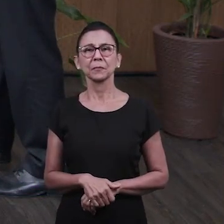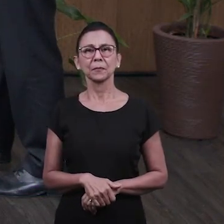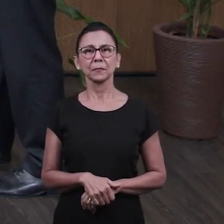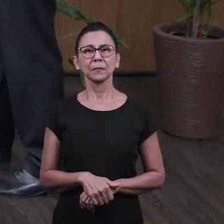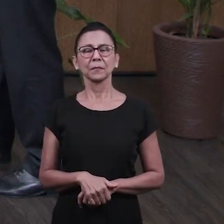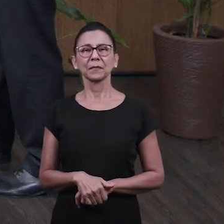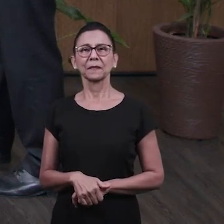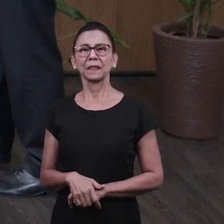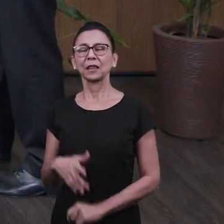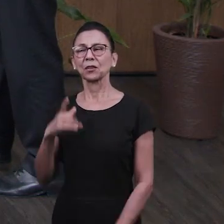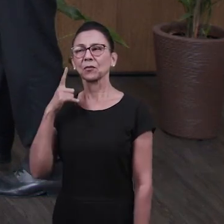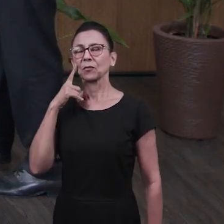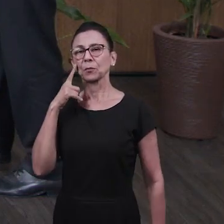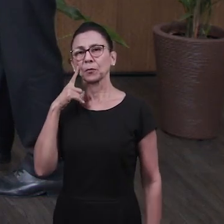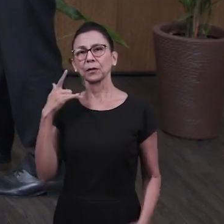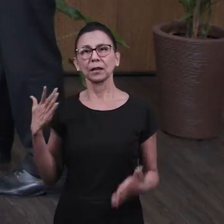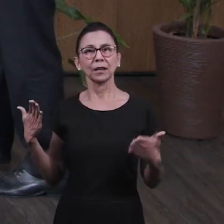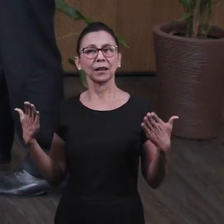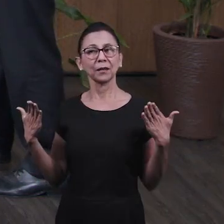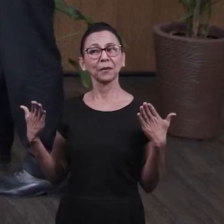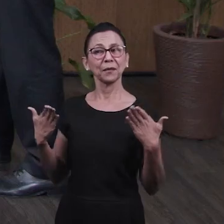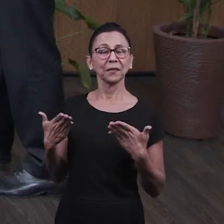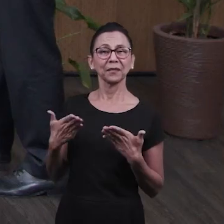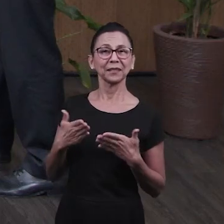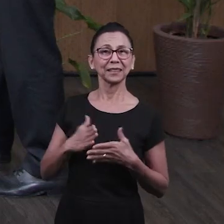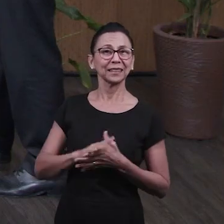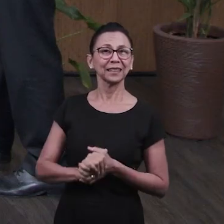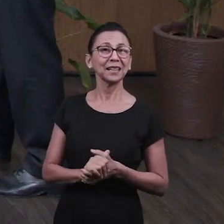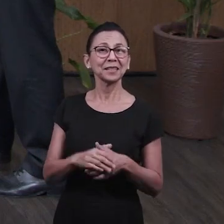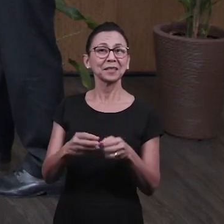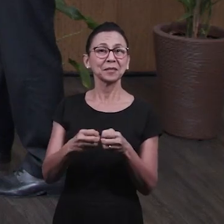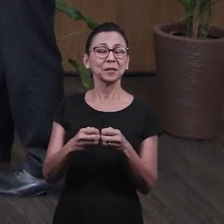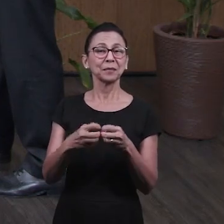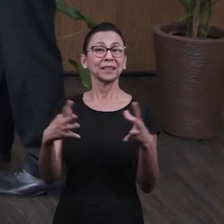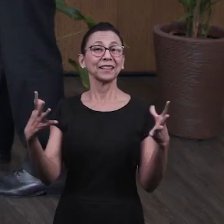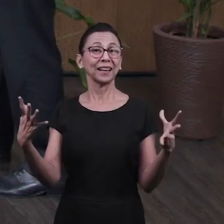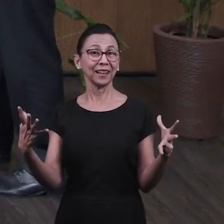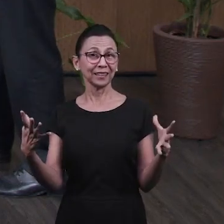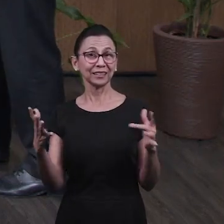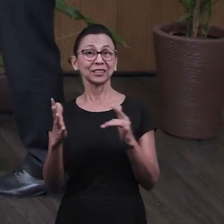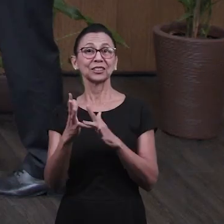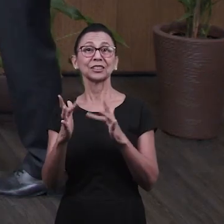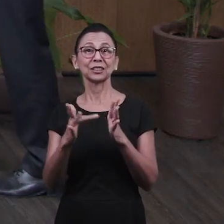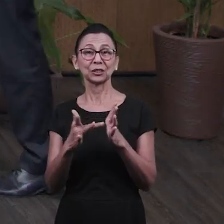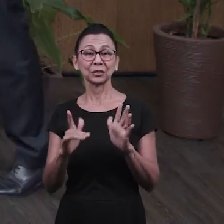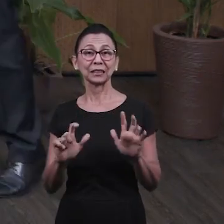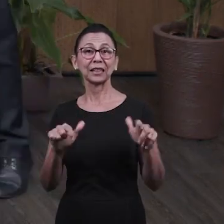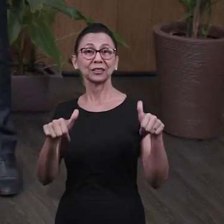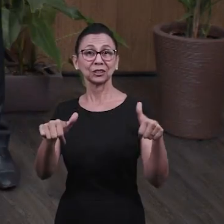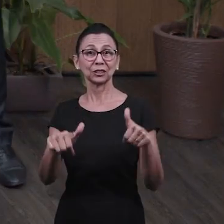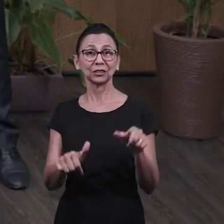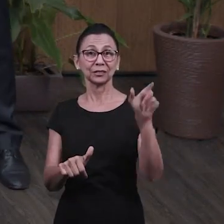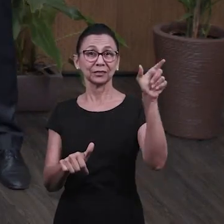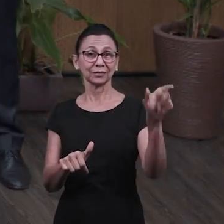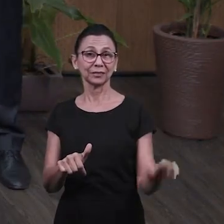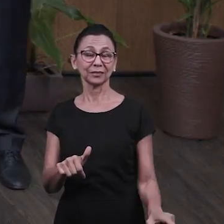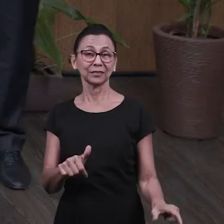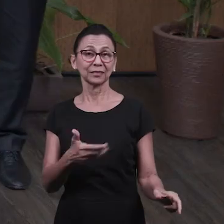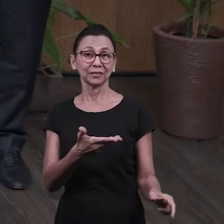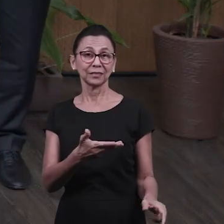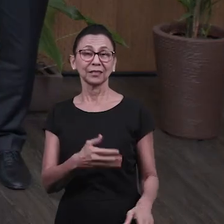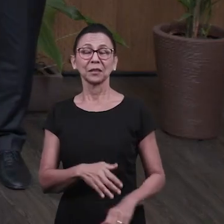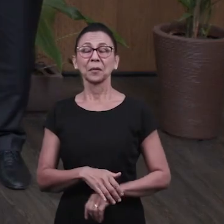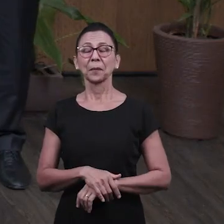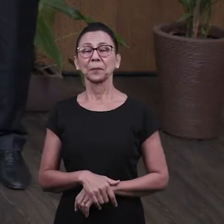vrai. Et nous allons voir maintenant les merveilles de ce que Jésus a effectué dans la vie d'un